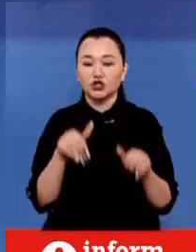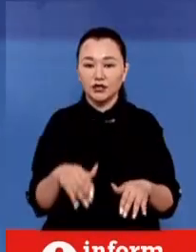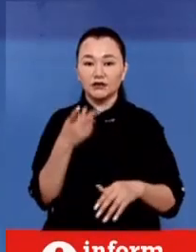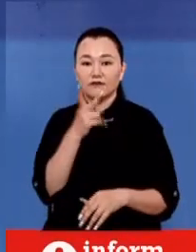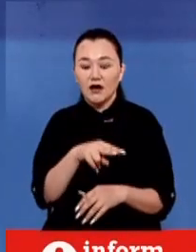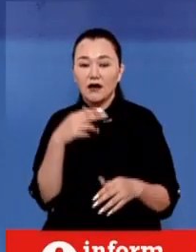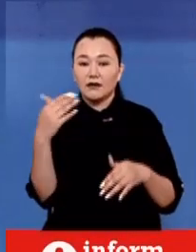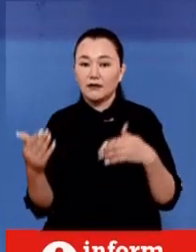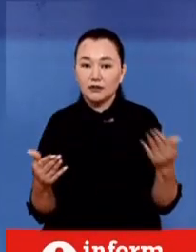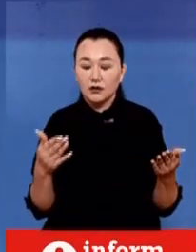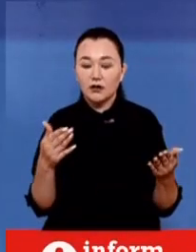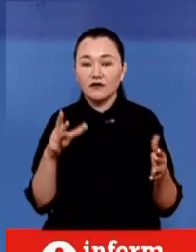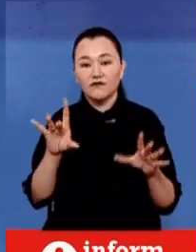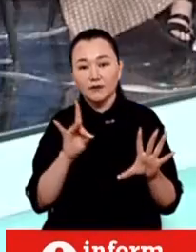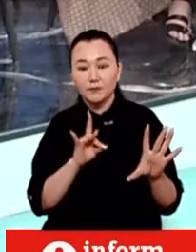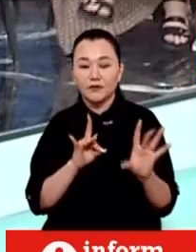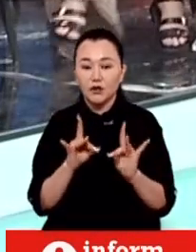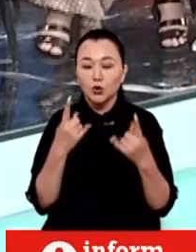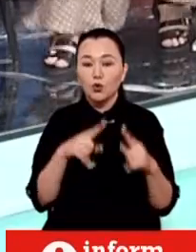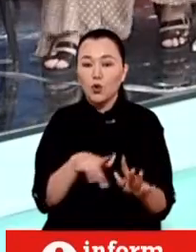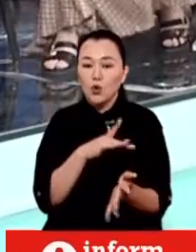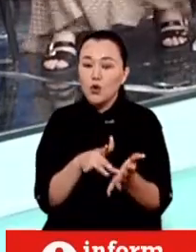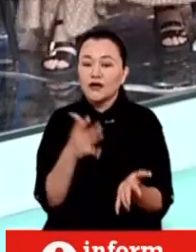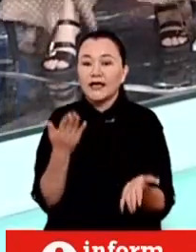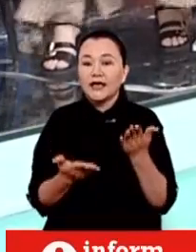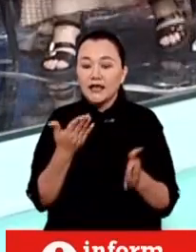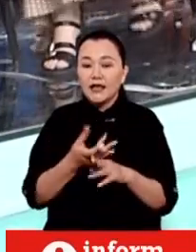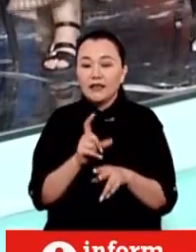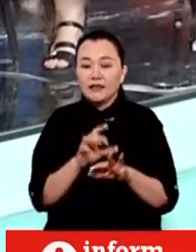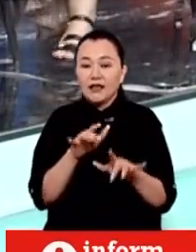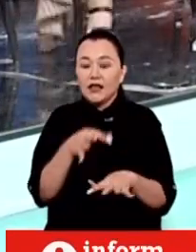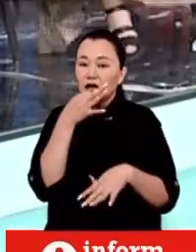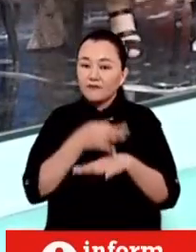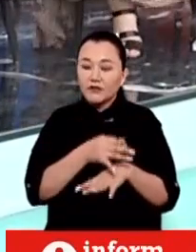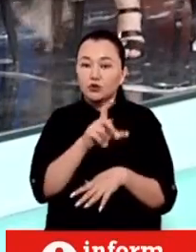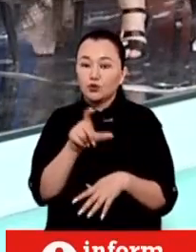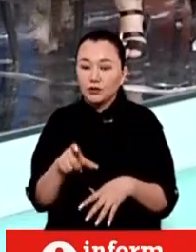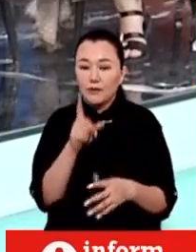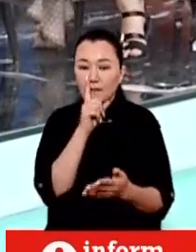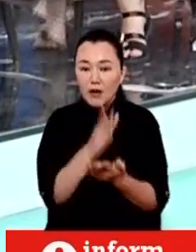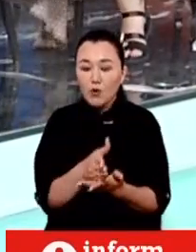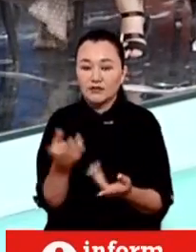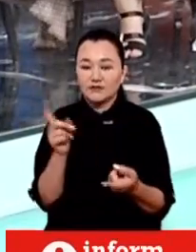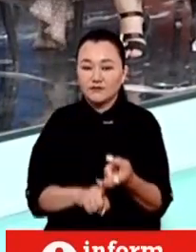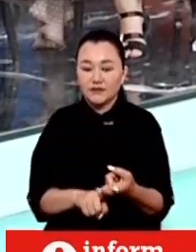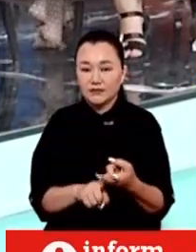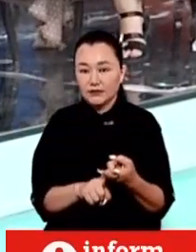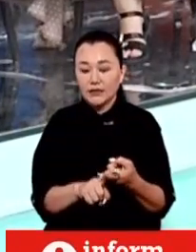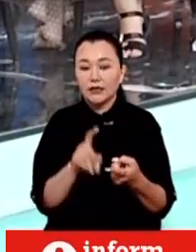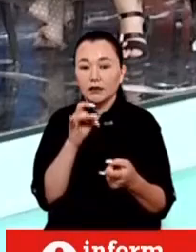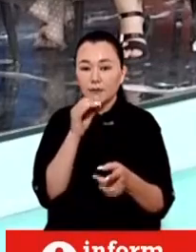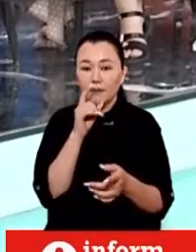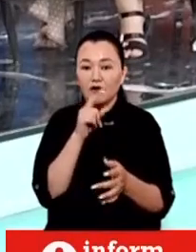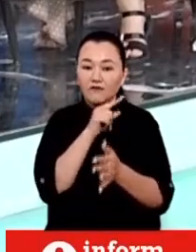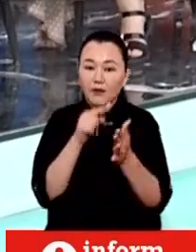тараптың бірін таңдайды. Басқа қаладағы немесе сол іске жауапты адамдарды тікелей қосып, біз